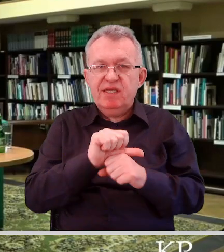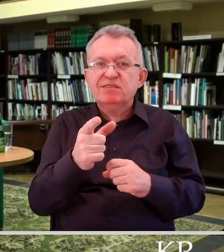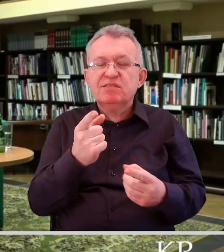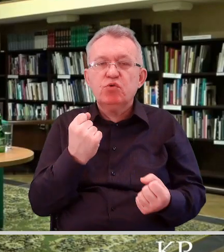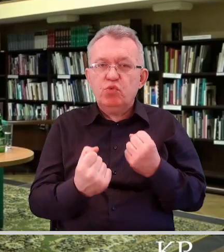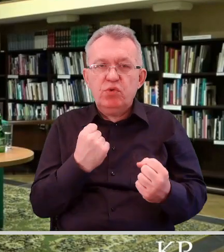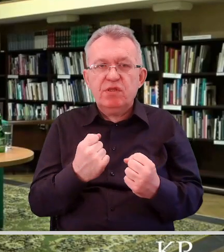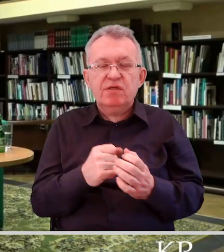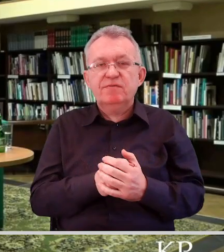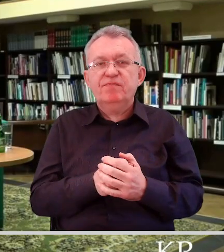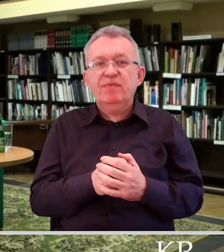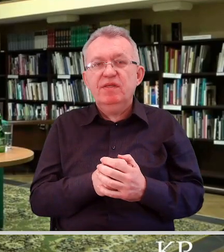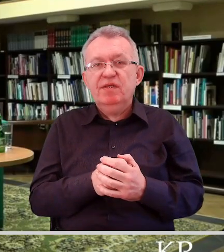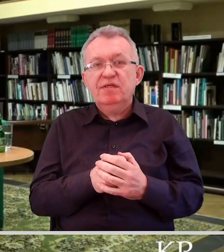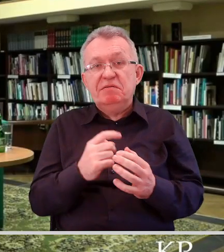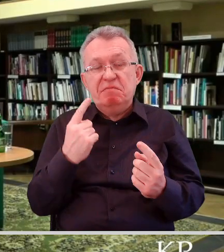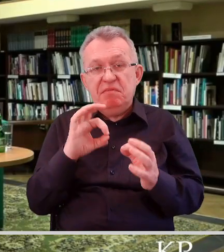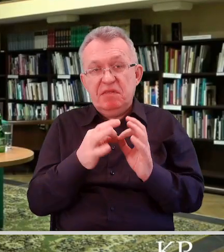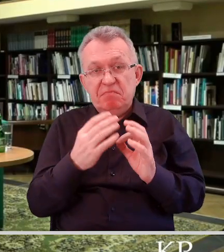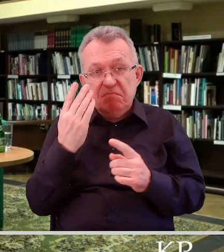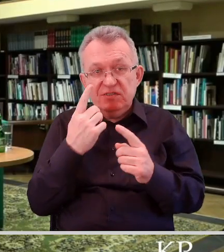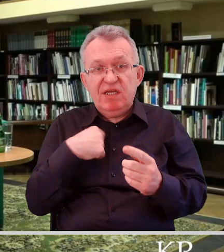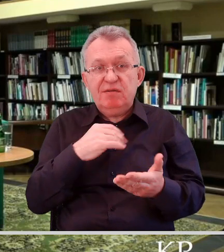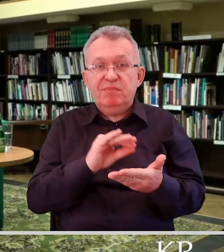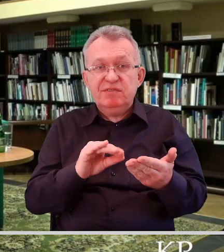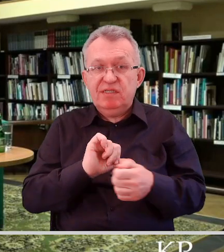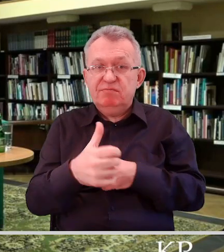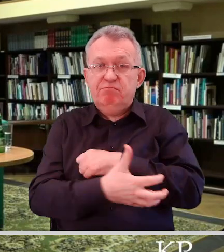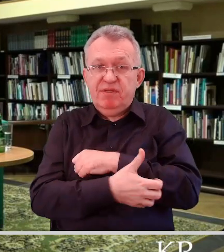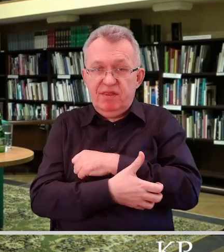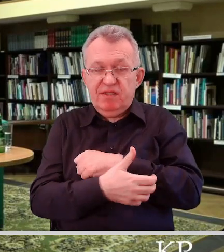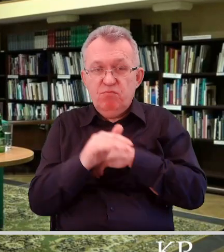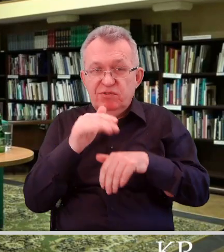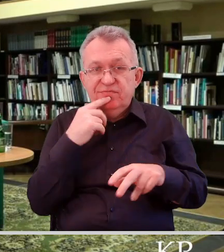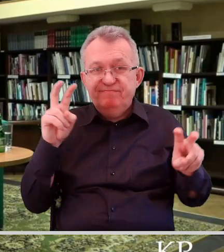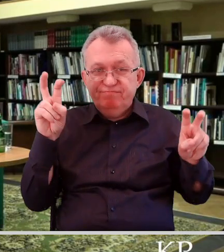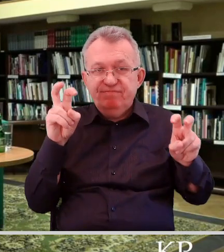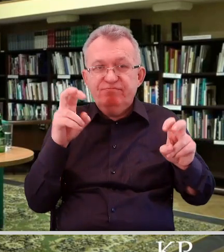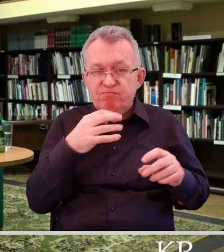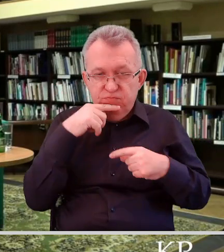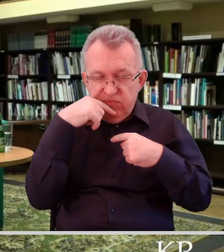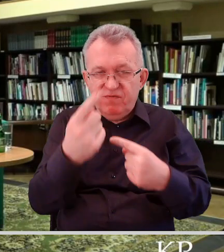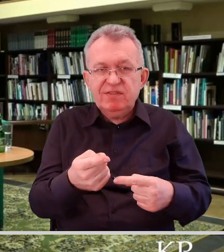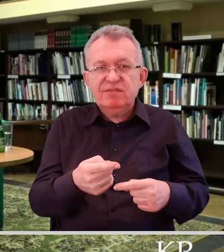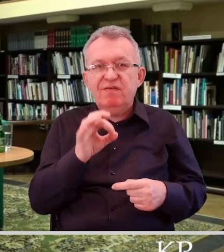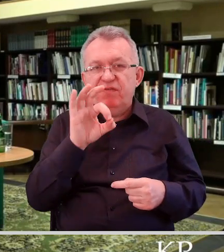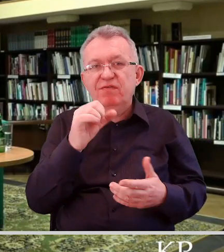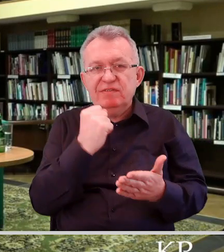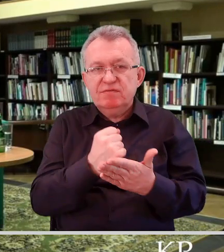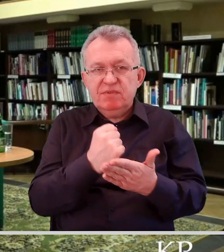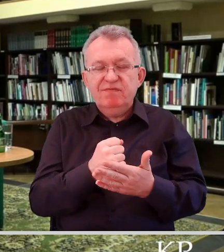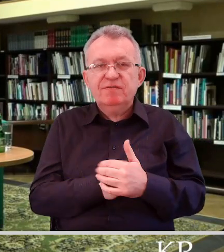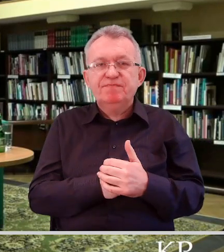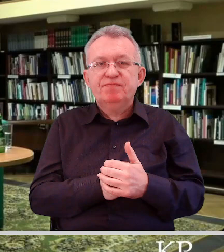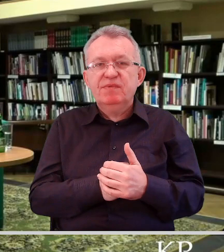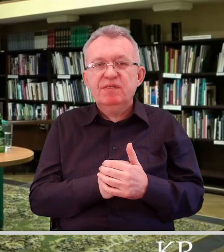trudne. Nawet myślę o tym, jak my pisarki jesteśmy biedne, jeśli mogę się tu w naszym imieniu wypowiedzieć w takiej kwestii,